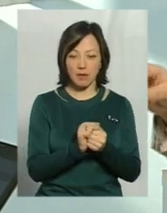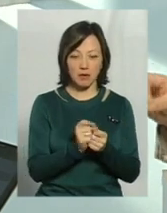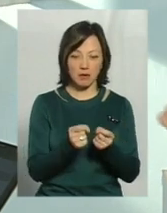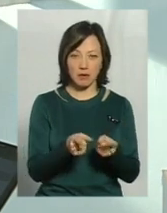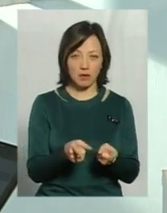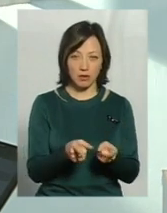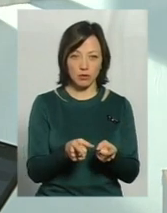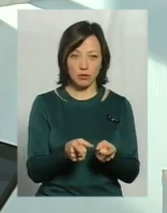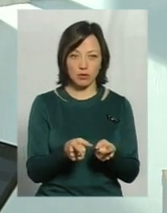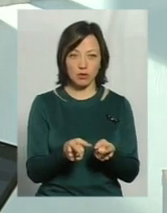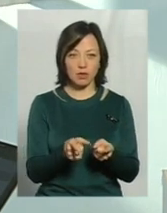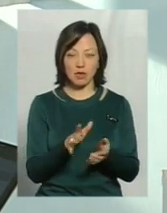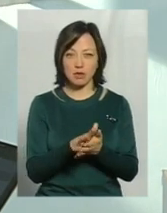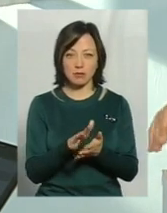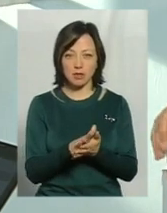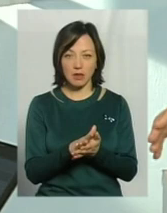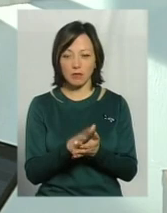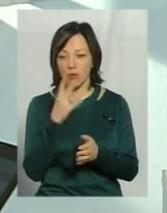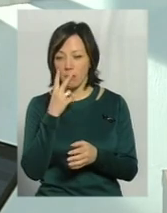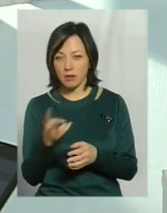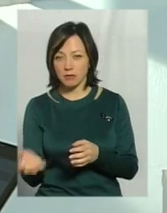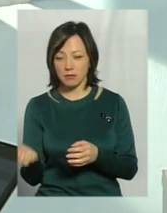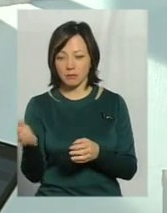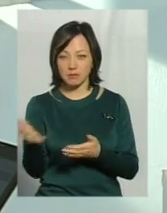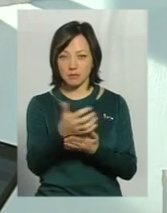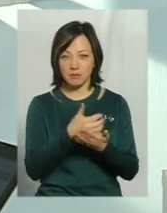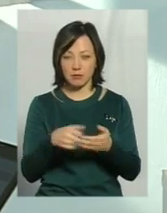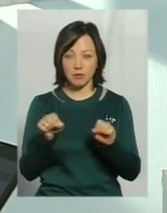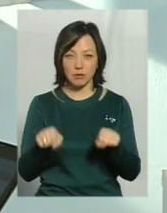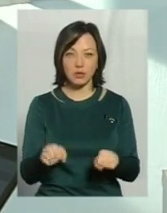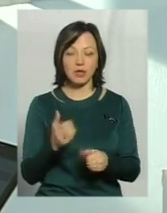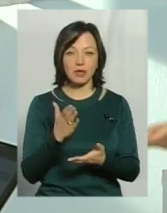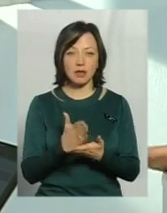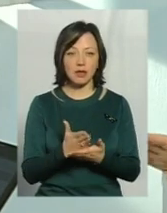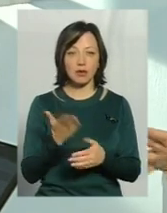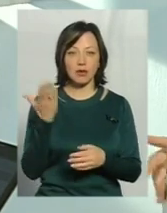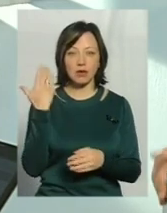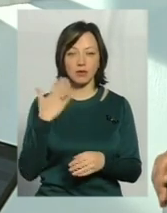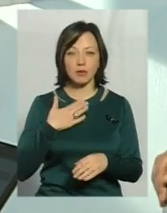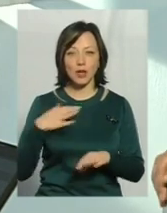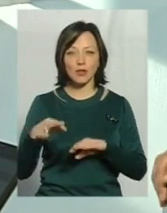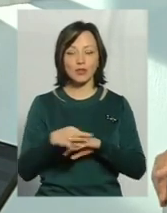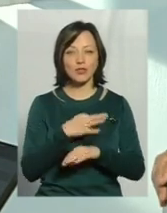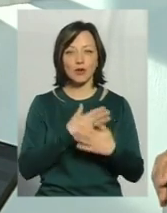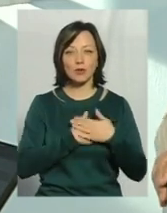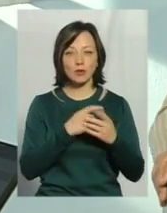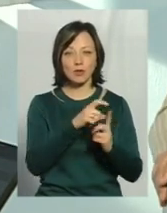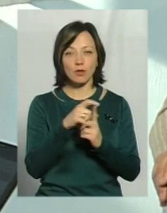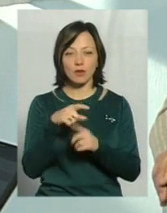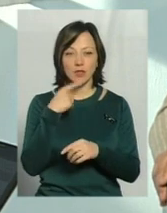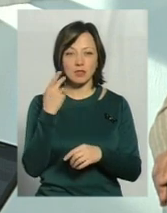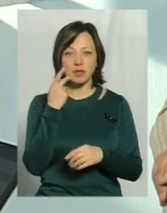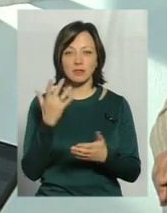кинуть, не за сміття, десь щось побачать, можуть прибрати. Є, колись моя дружина любить таке слово казати, що